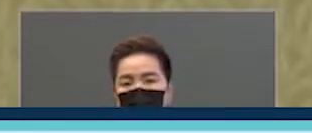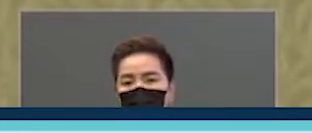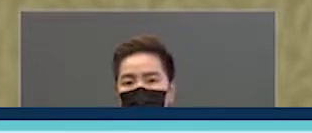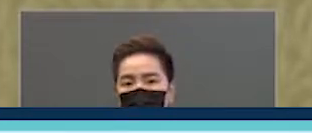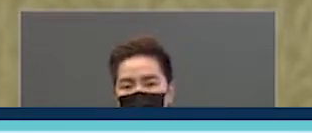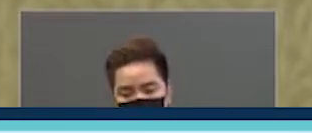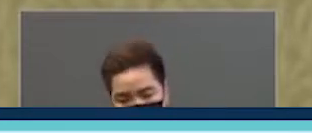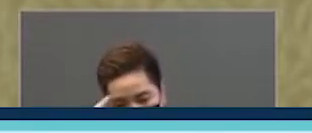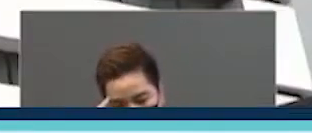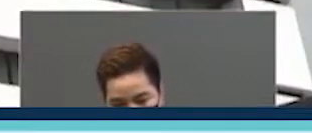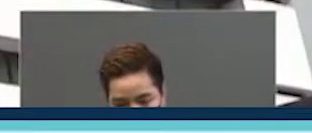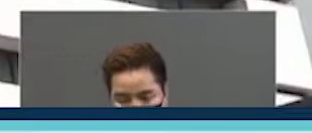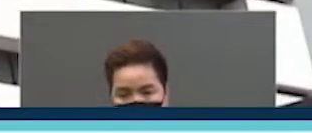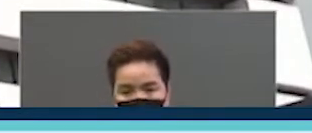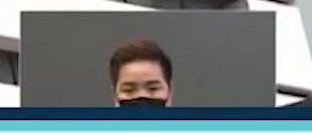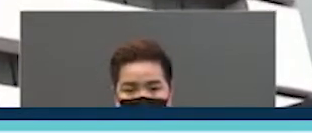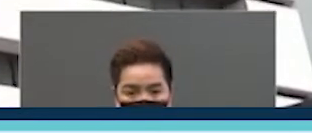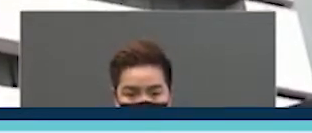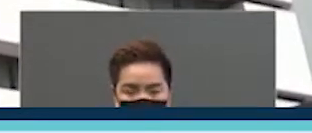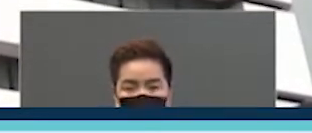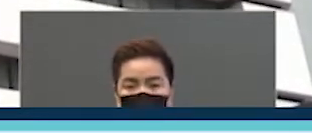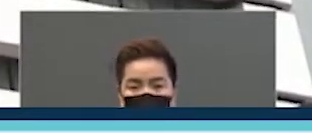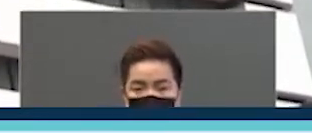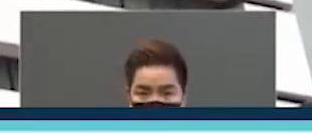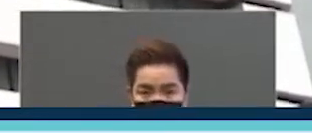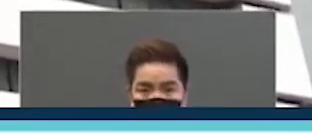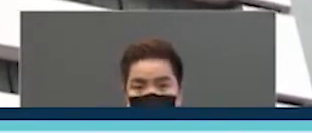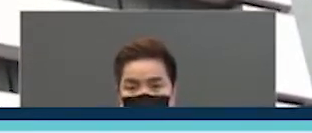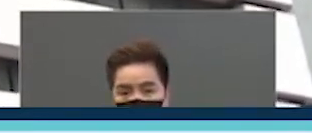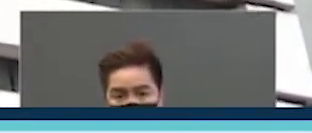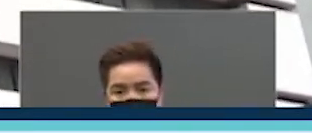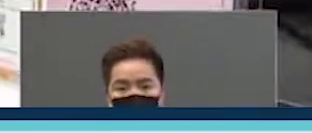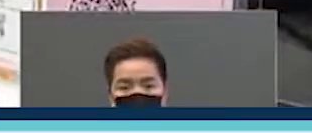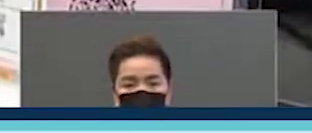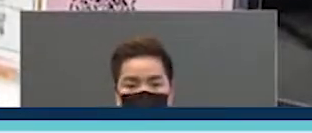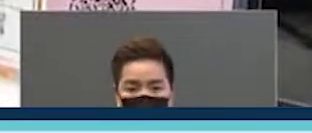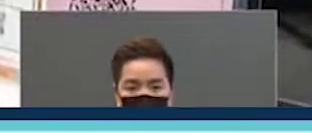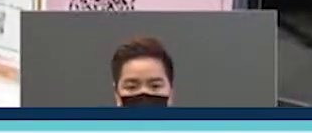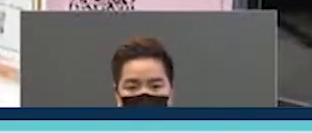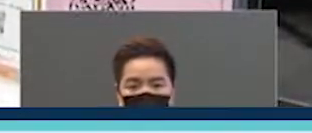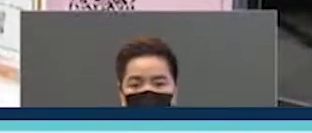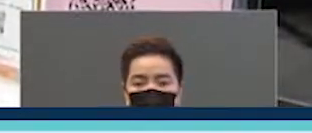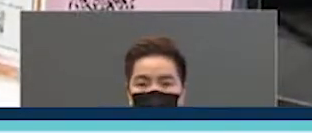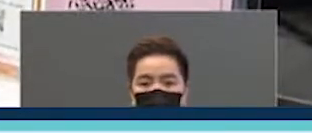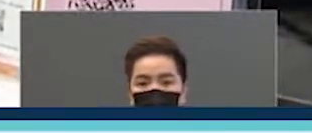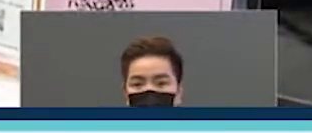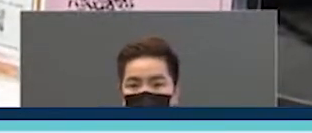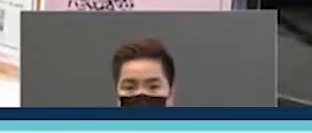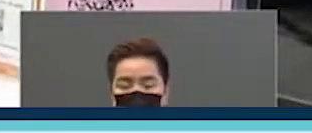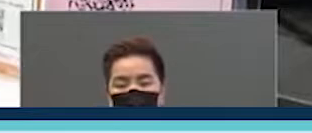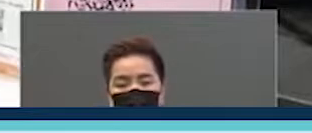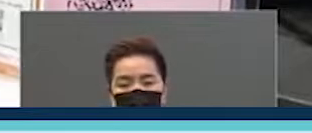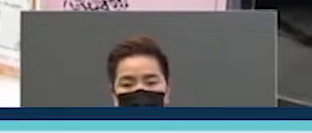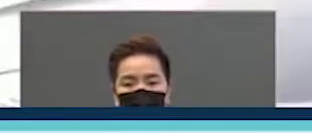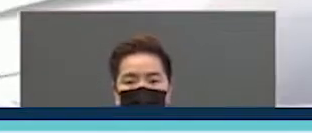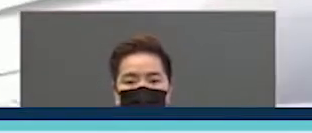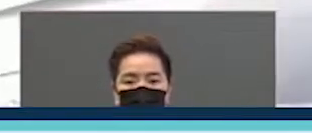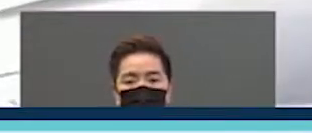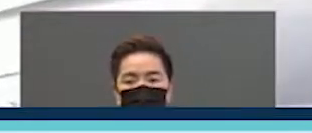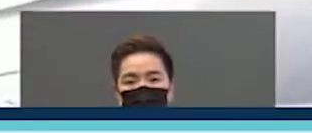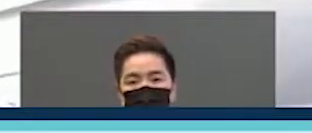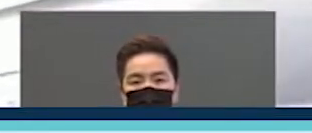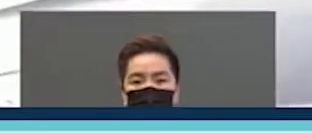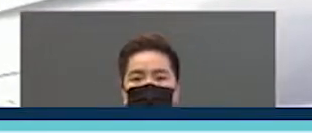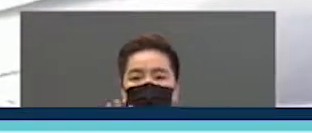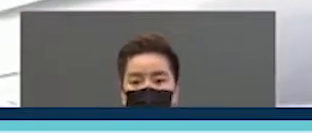การบ้านล้านหลังระยะที่ 2สูงสุดต่อไลน์ต่อหลักประกันไม่เกิน 1500000บาทภายใต้กรอบวงเงิน